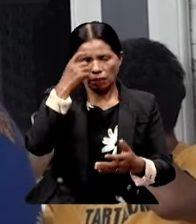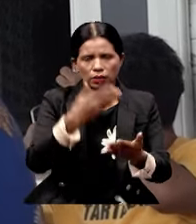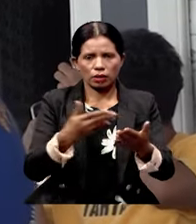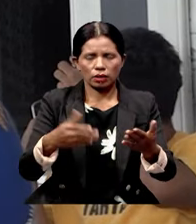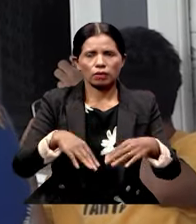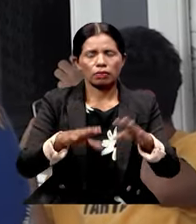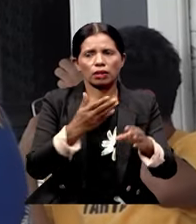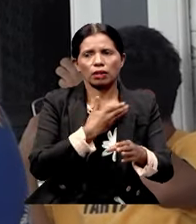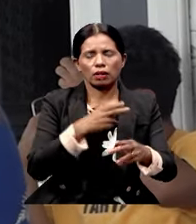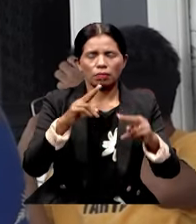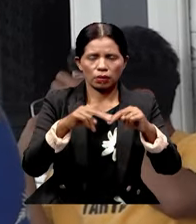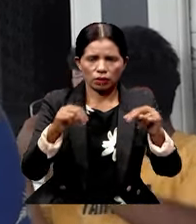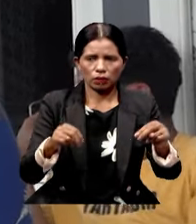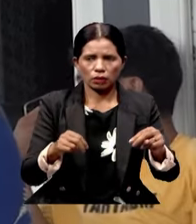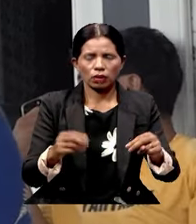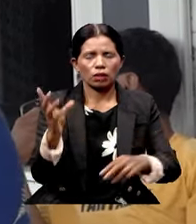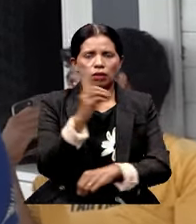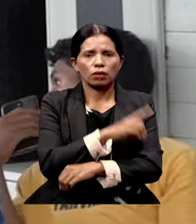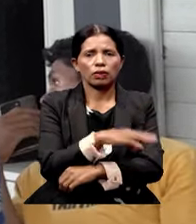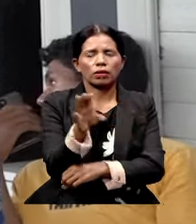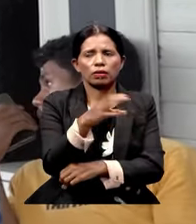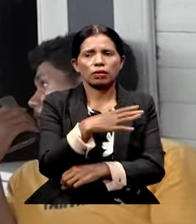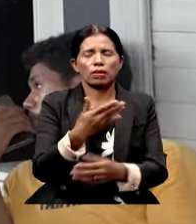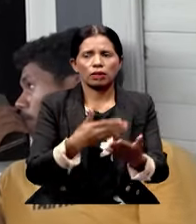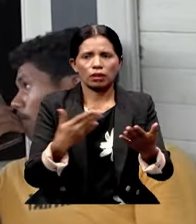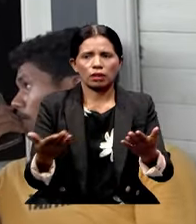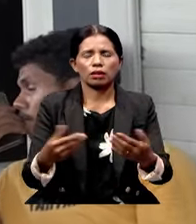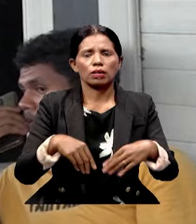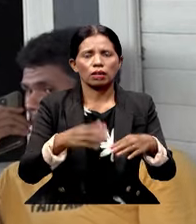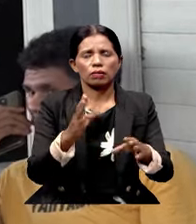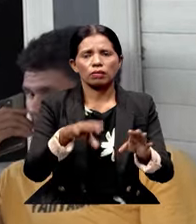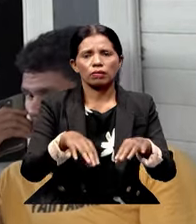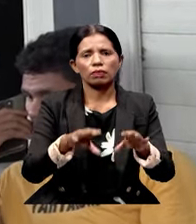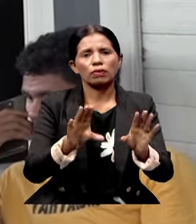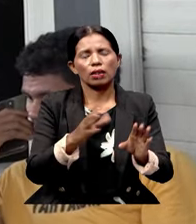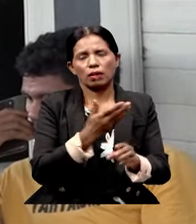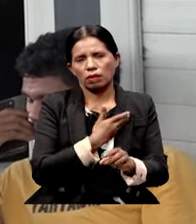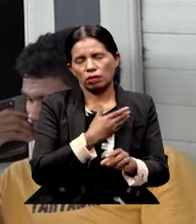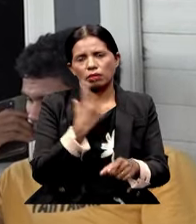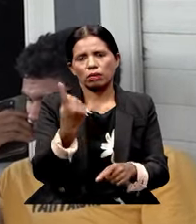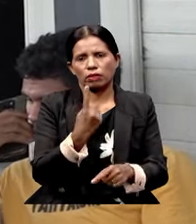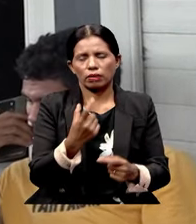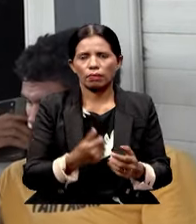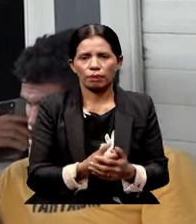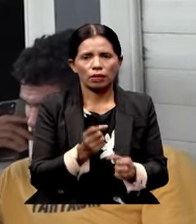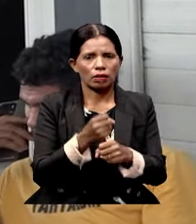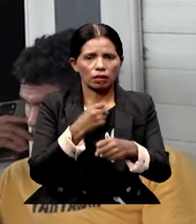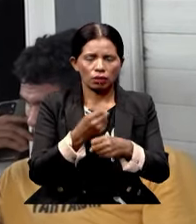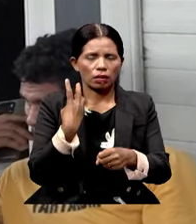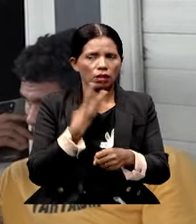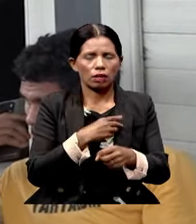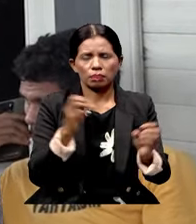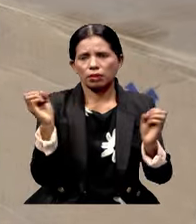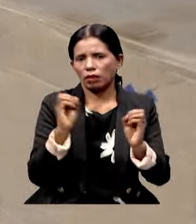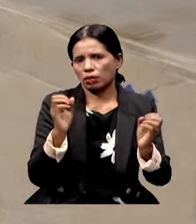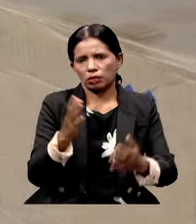de tan samantolun sira loron botnene sasang ne sira asanya folin ne karun liu nema halwami be la dunku